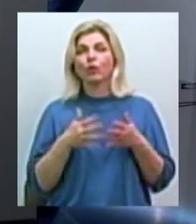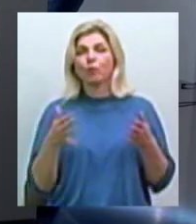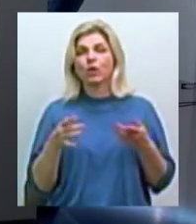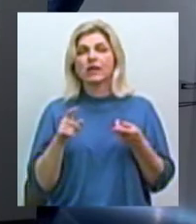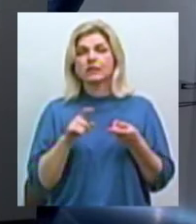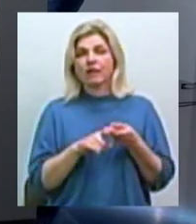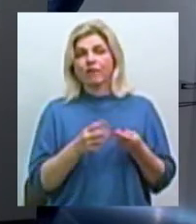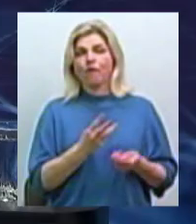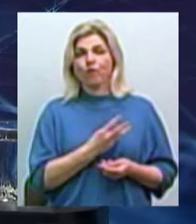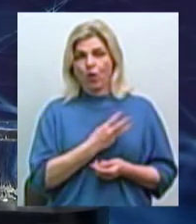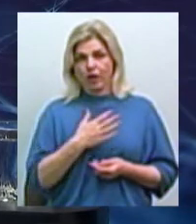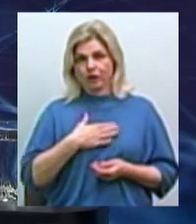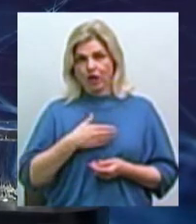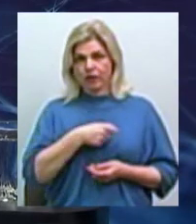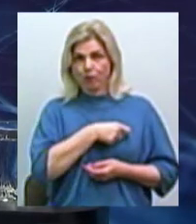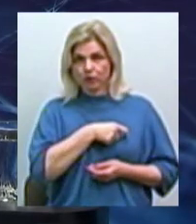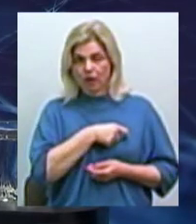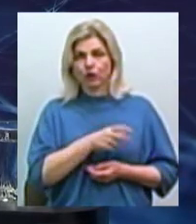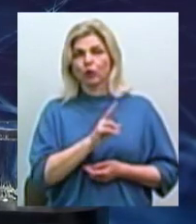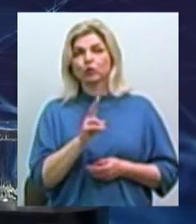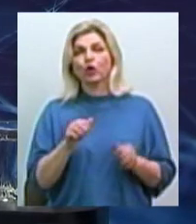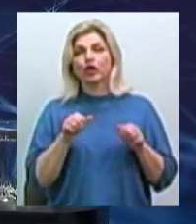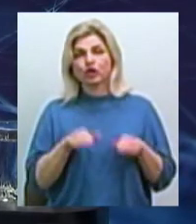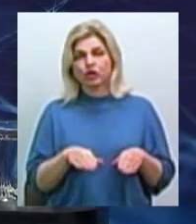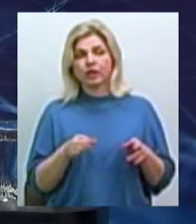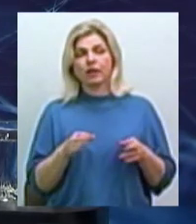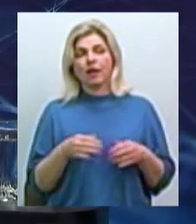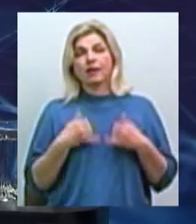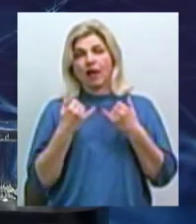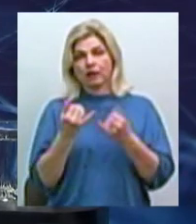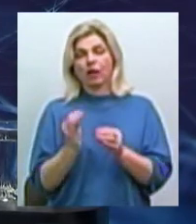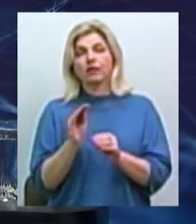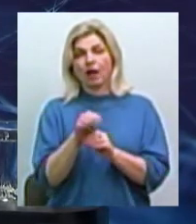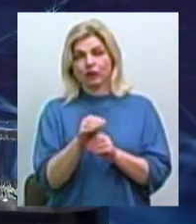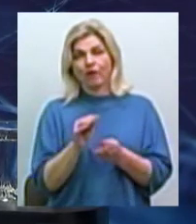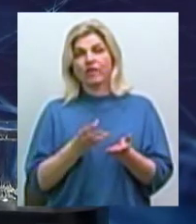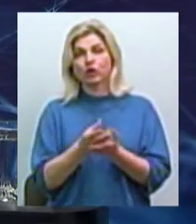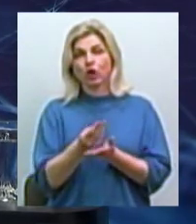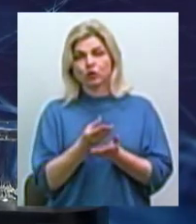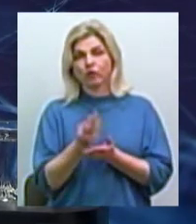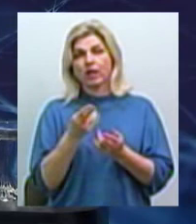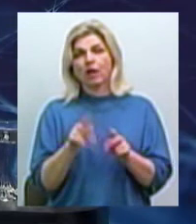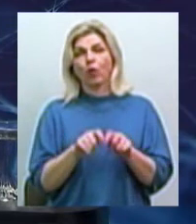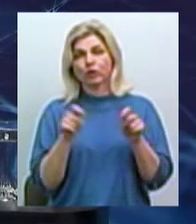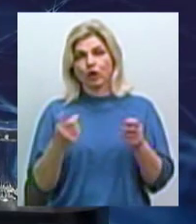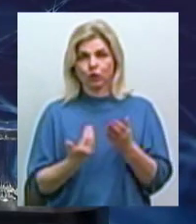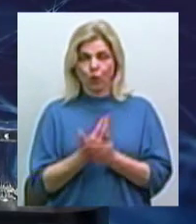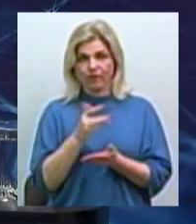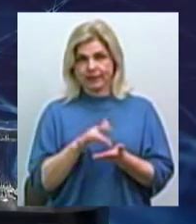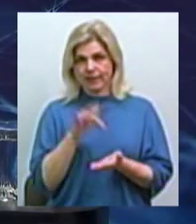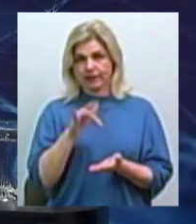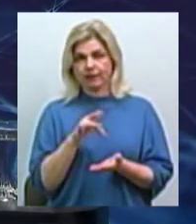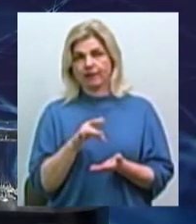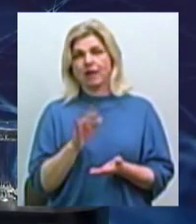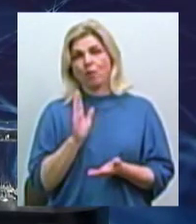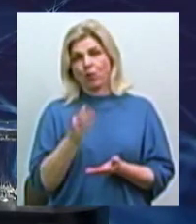наших депутатів, які вирішать надати фінансування для відкриття нового ЦНАПу, який буде обслуговувати